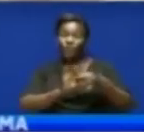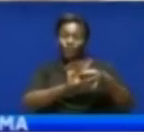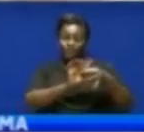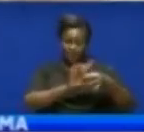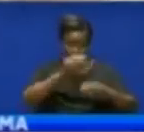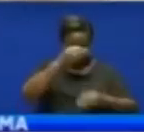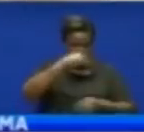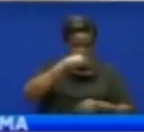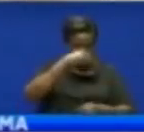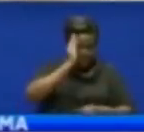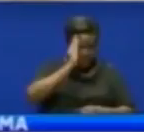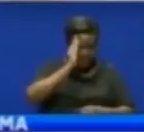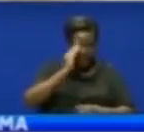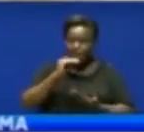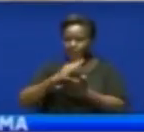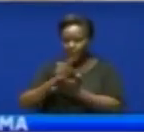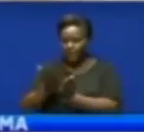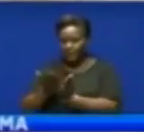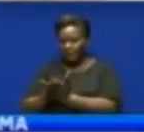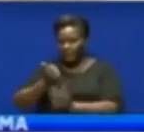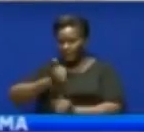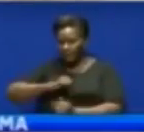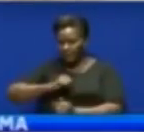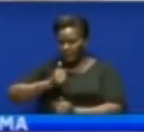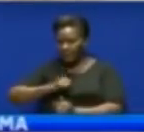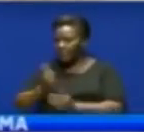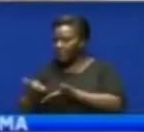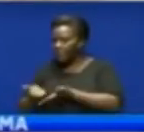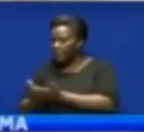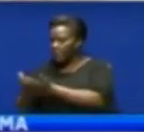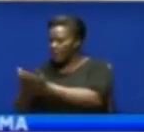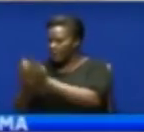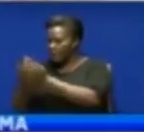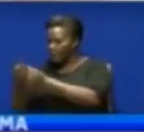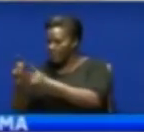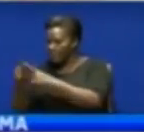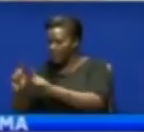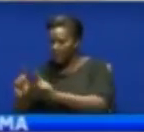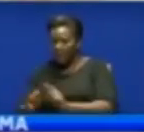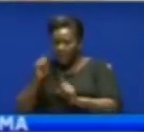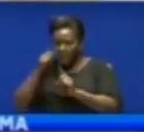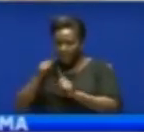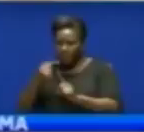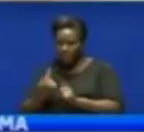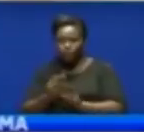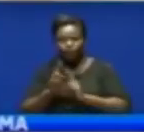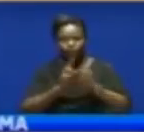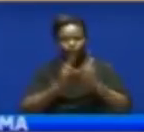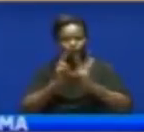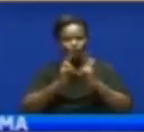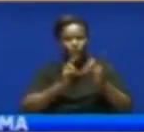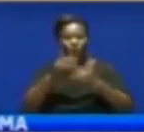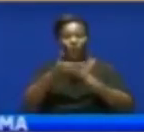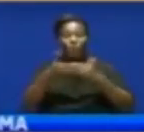serikali, sekta binafsi, wadau kutoka maeneo mbalimbali, kuzungumza lugha moja tu ya